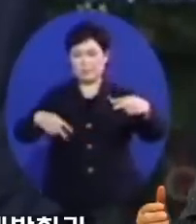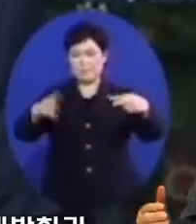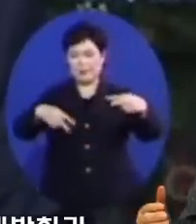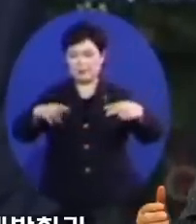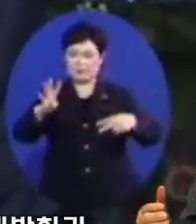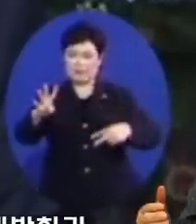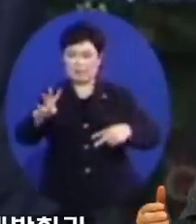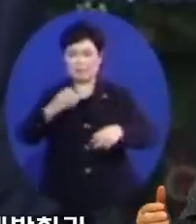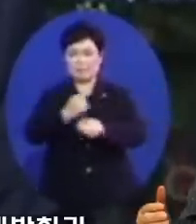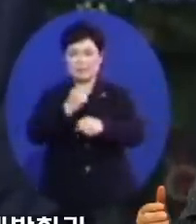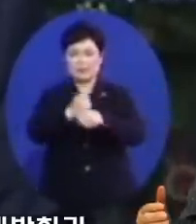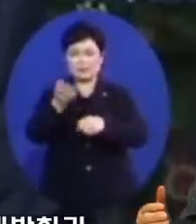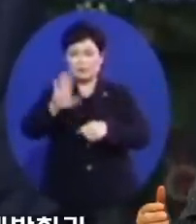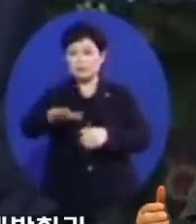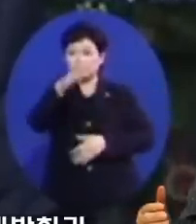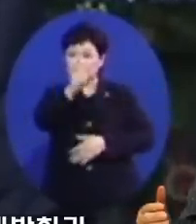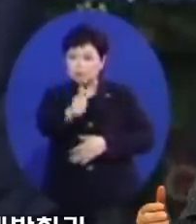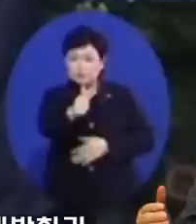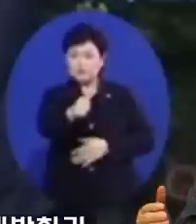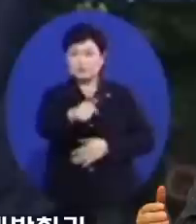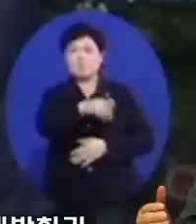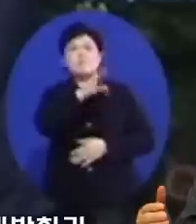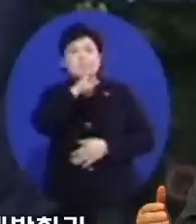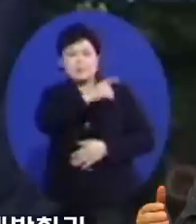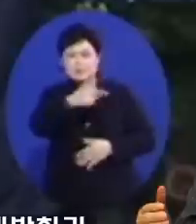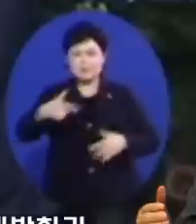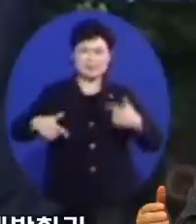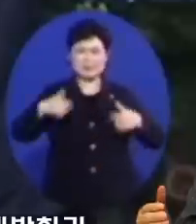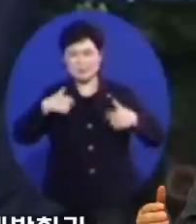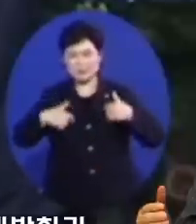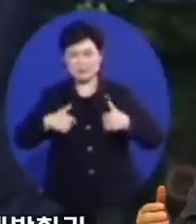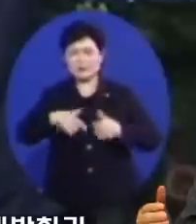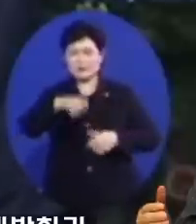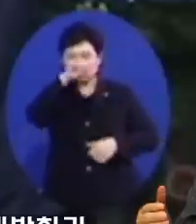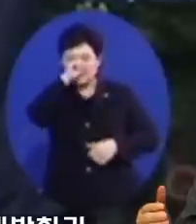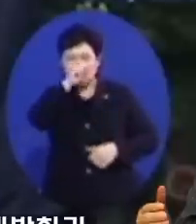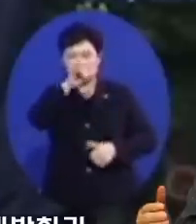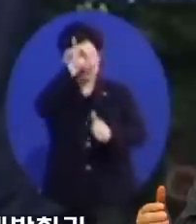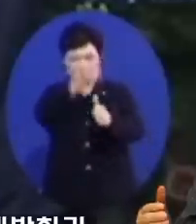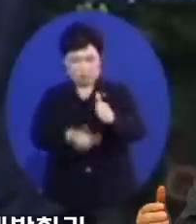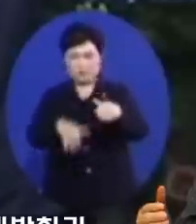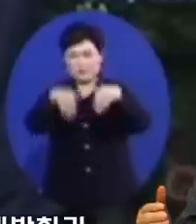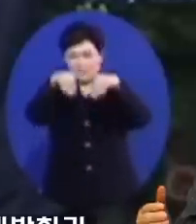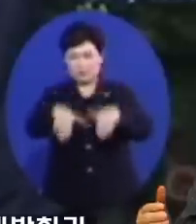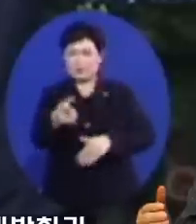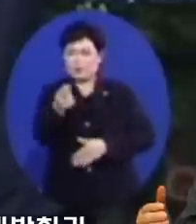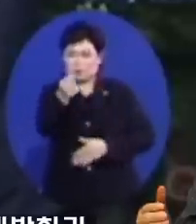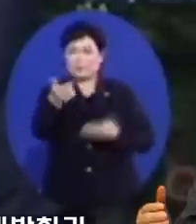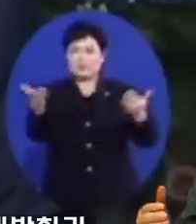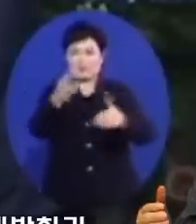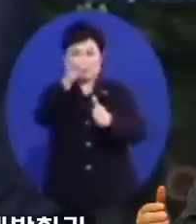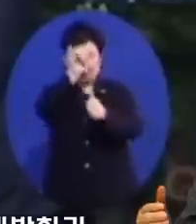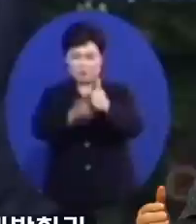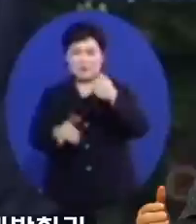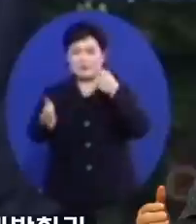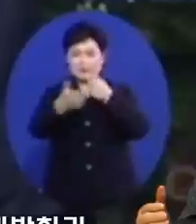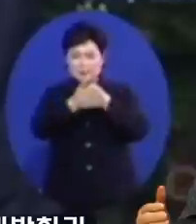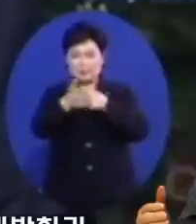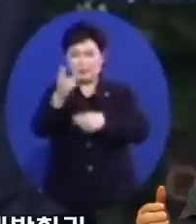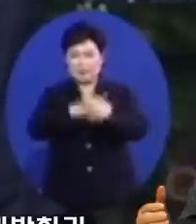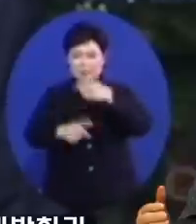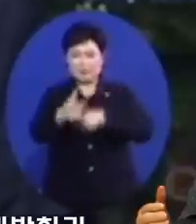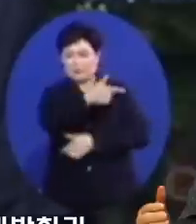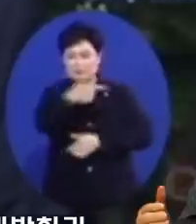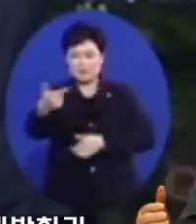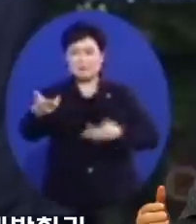만들었습니다. 그래서 주인이 굉장히 기뻐해서 착하고 충성된 종아, 적은 일에 충성하였은즉 더 큰